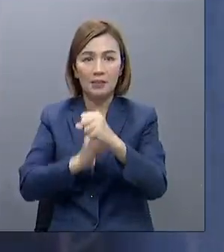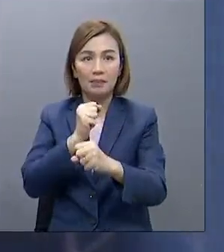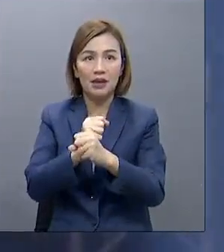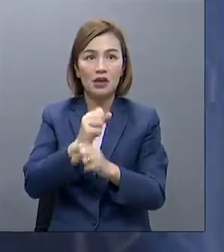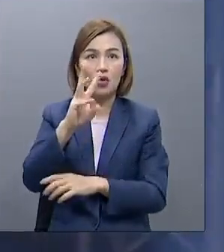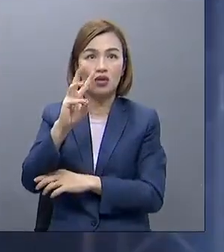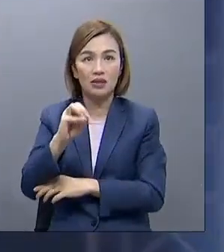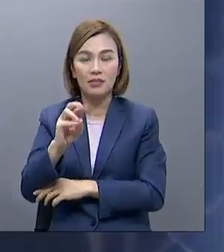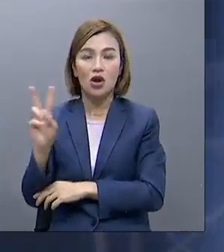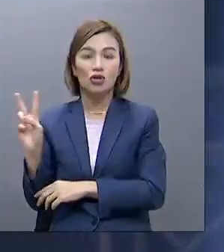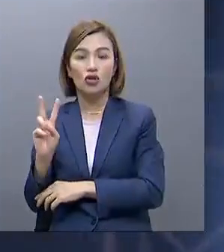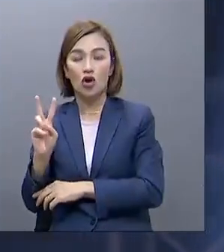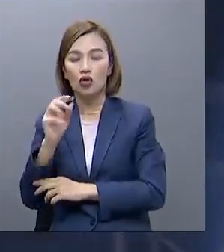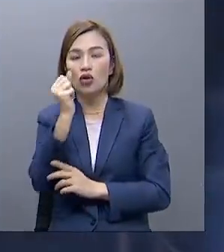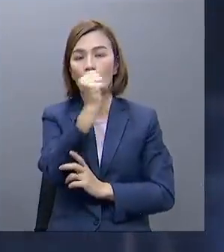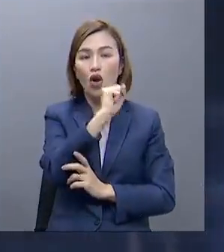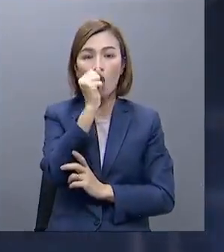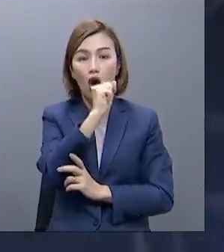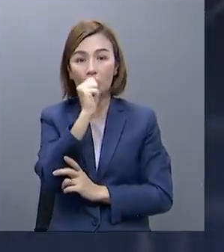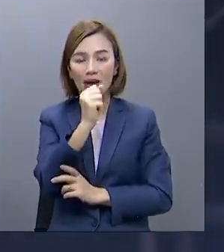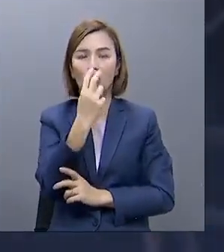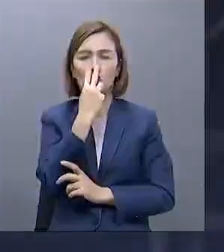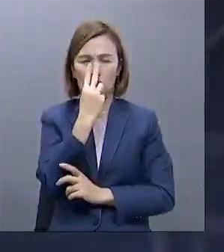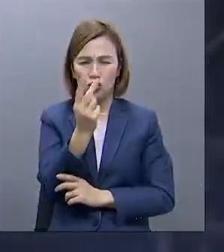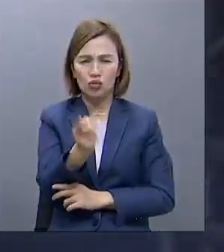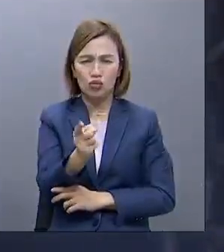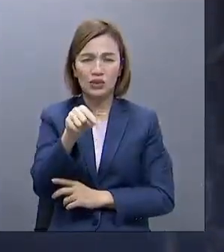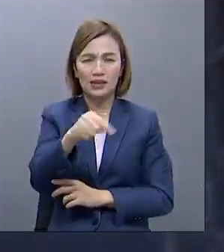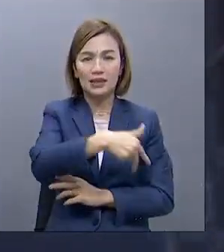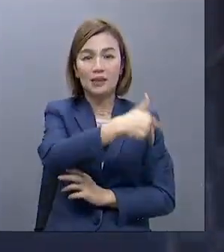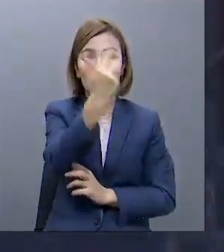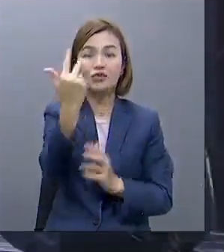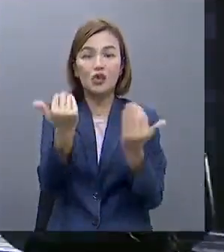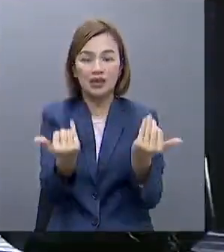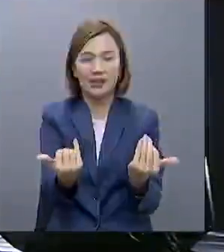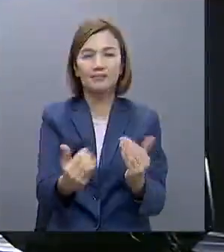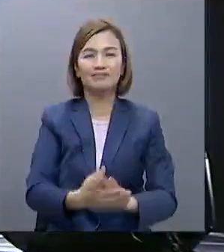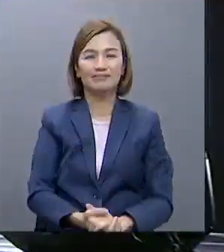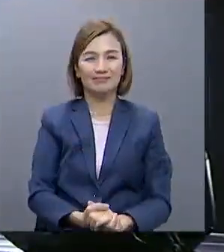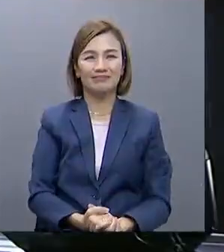ค์ร้องเพลงคู่กันครั้งแรกห้ามพลาดสารพันลั่นทุ่งบางเขนวันนี้